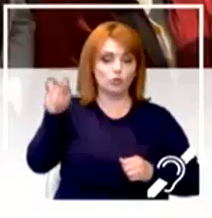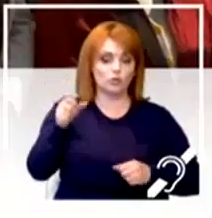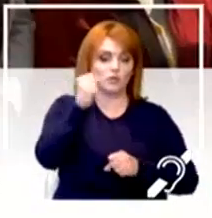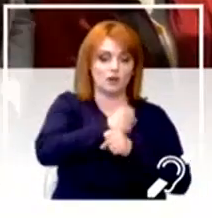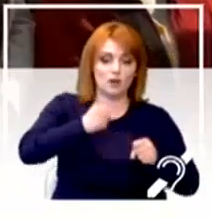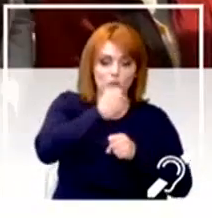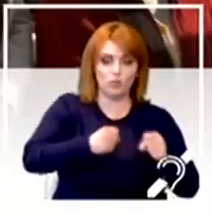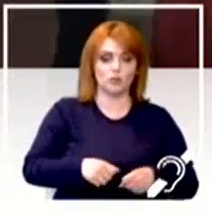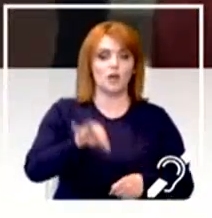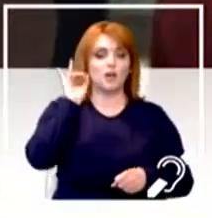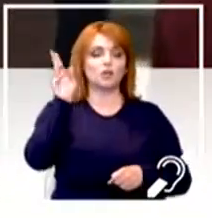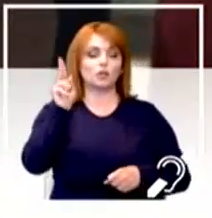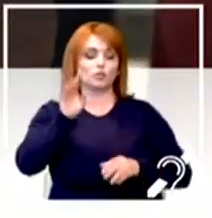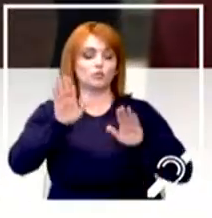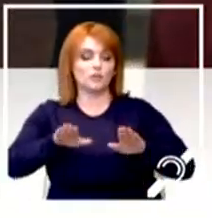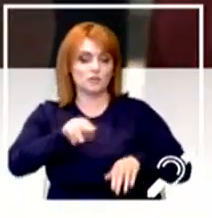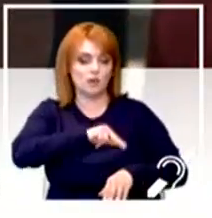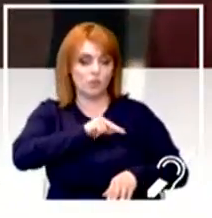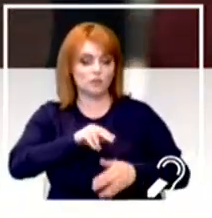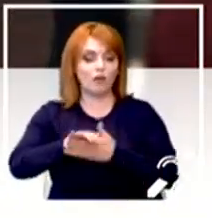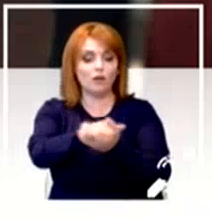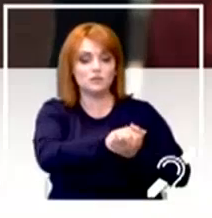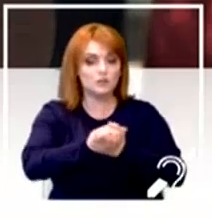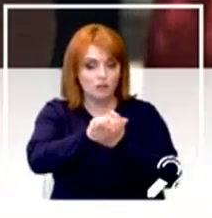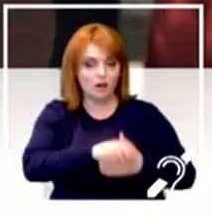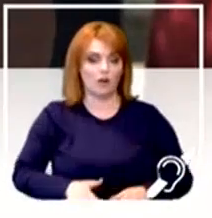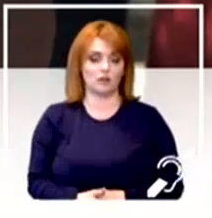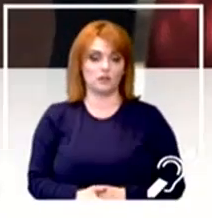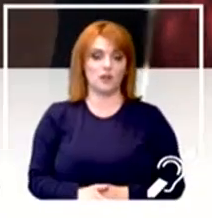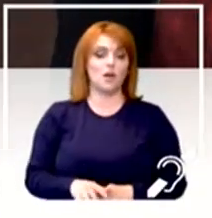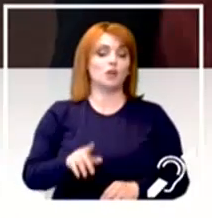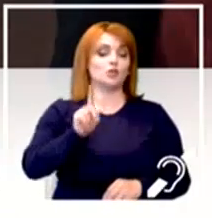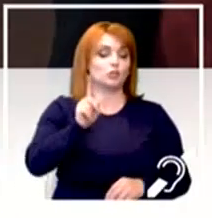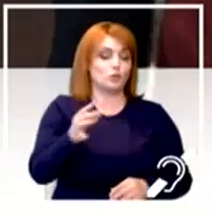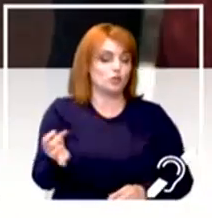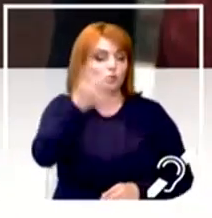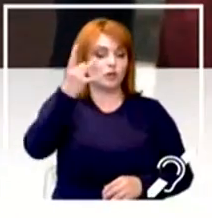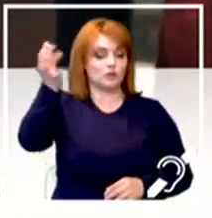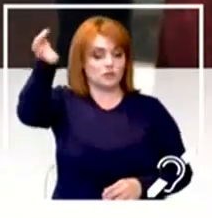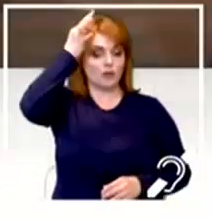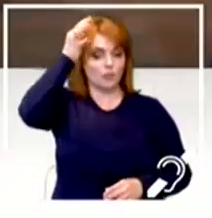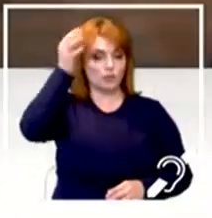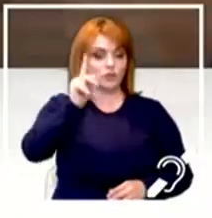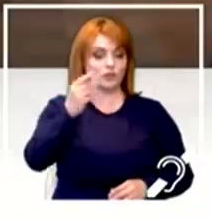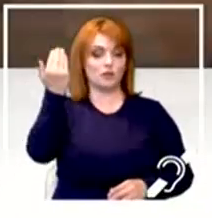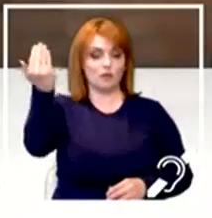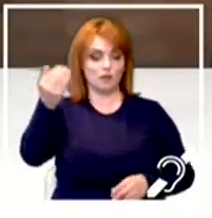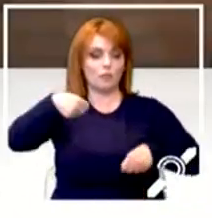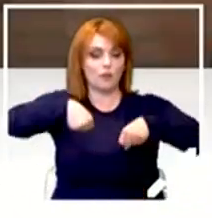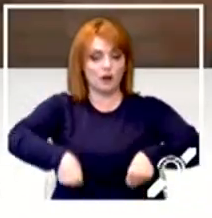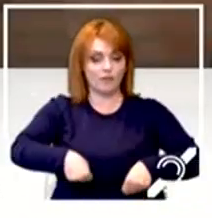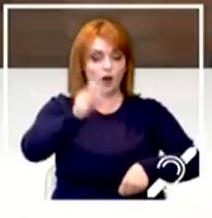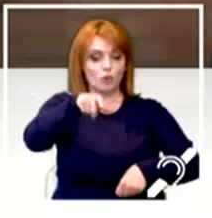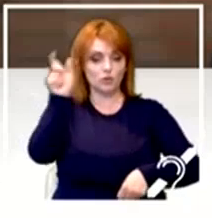se solidarizează pentru a reaminti că drepturile lucrătorilor trebuie respectate. Sigur, ne dorim